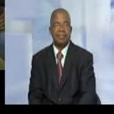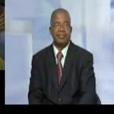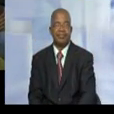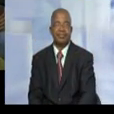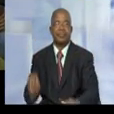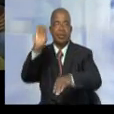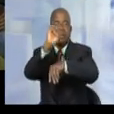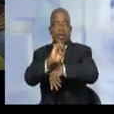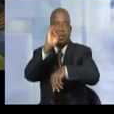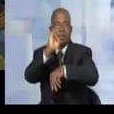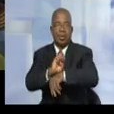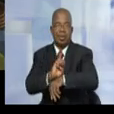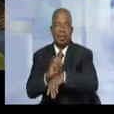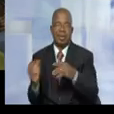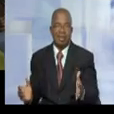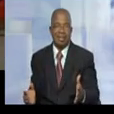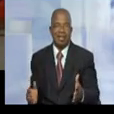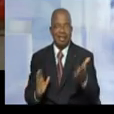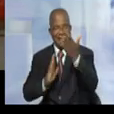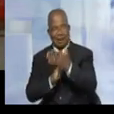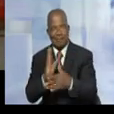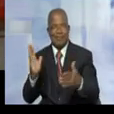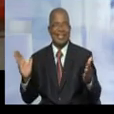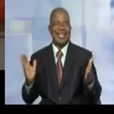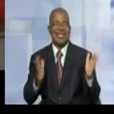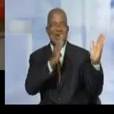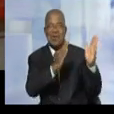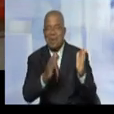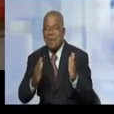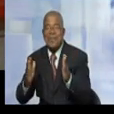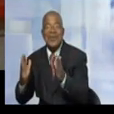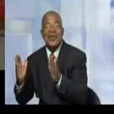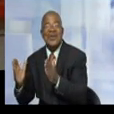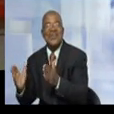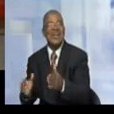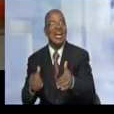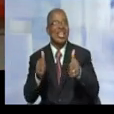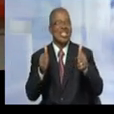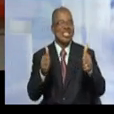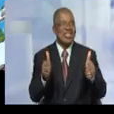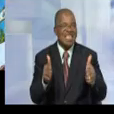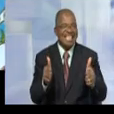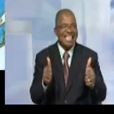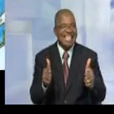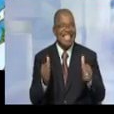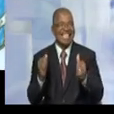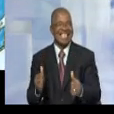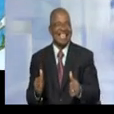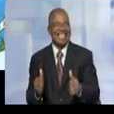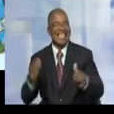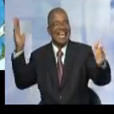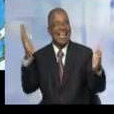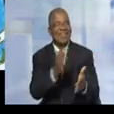Sainte-Bernadette a revêtu ses plus beaux habits. La paroisse prépare ses noces d'argent et pour lancer les festivités marquant